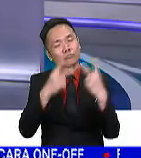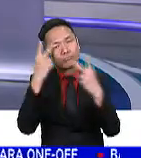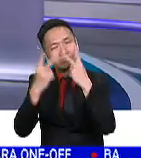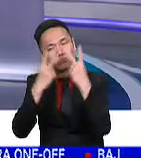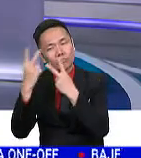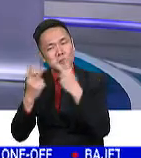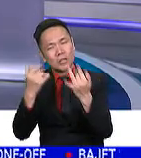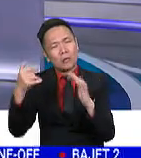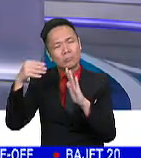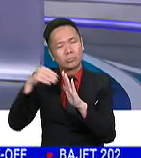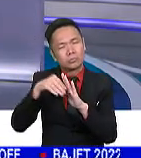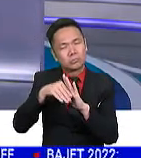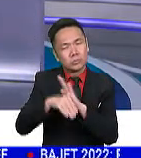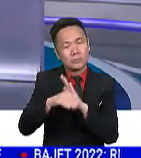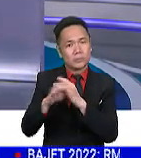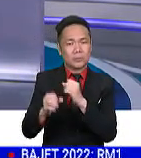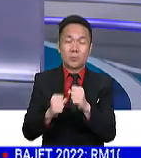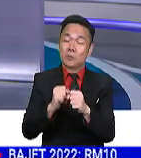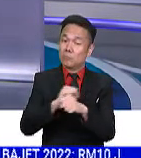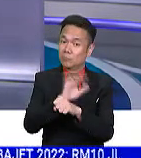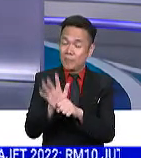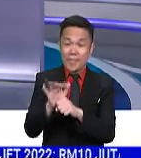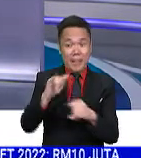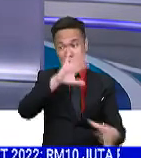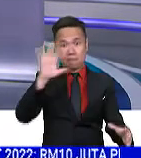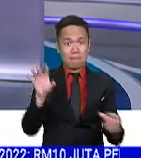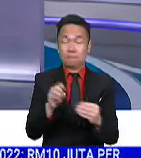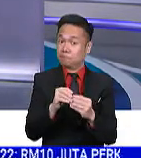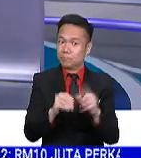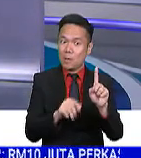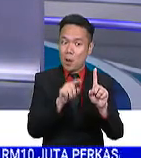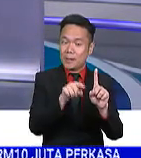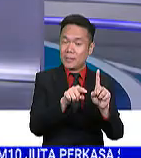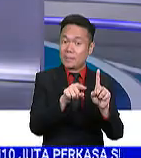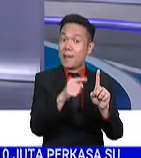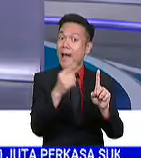akibat pandemik COVID-19. Ia melibatkan nilai keseluruhan